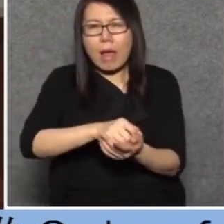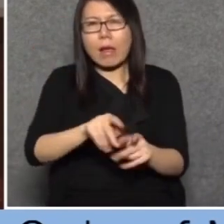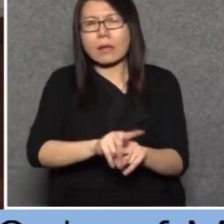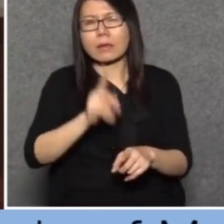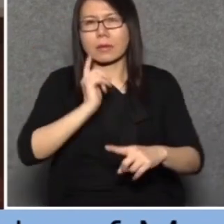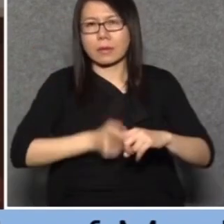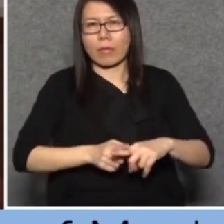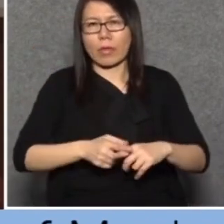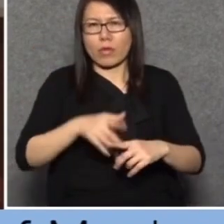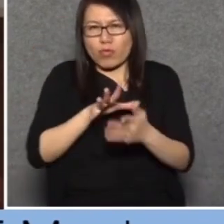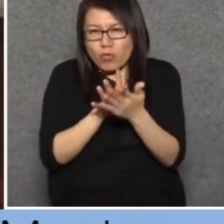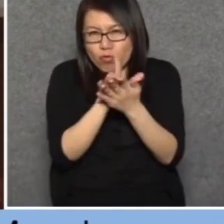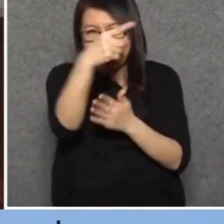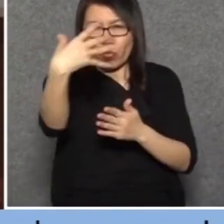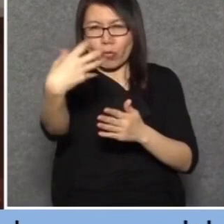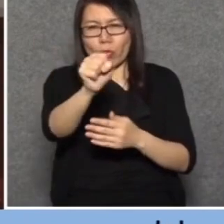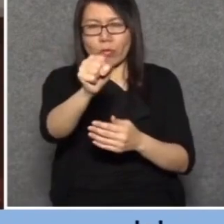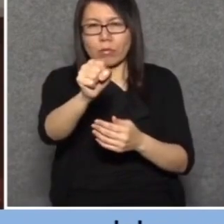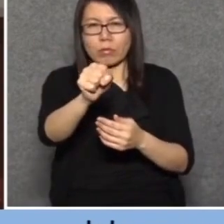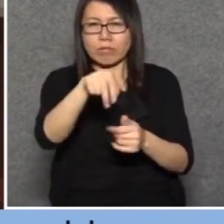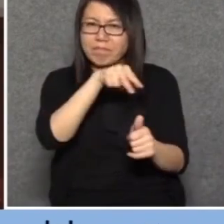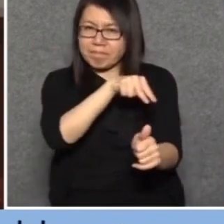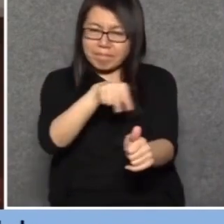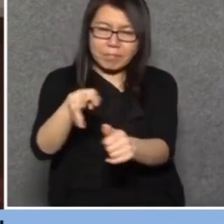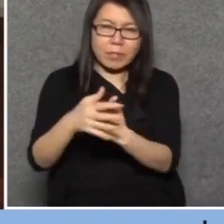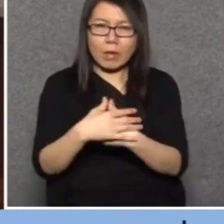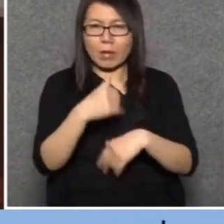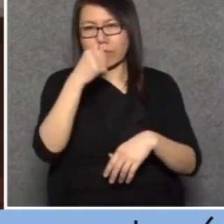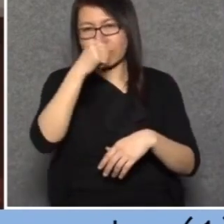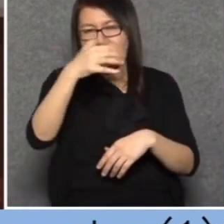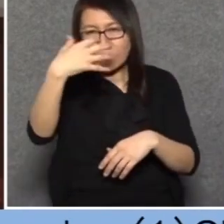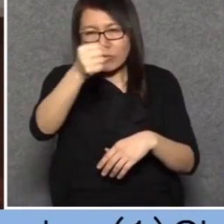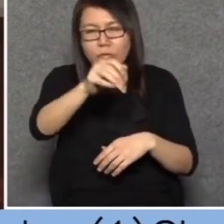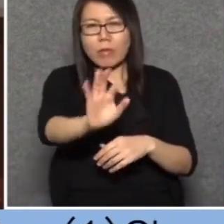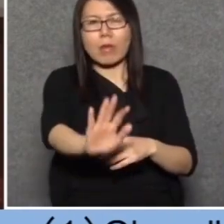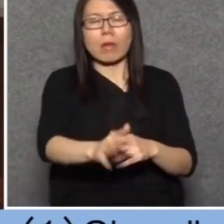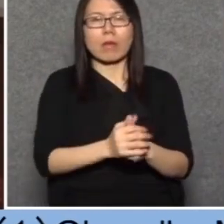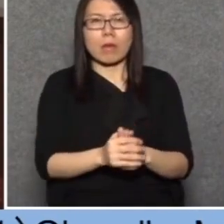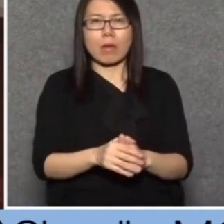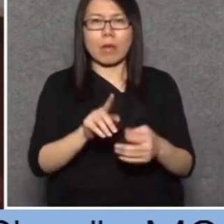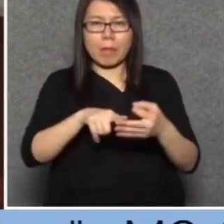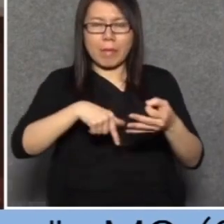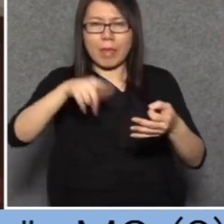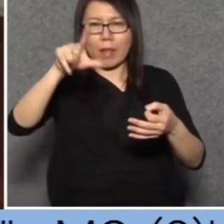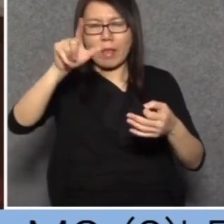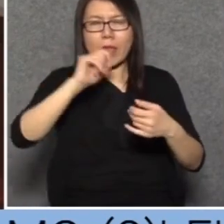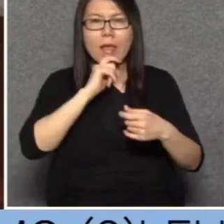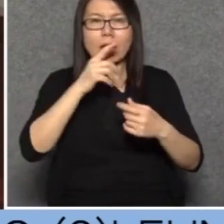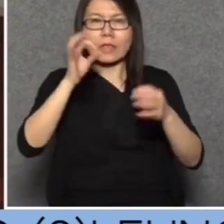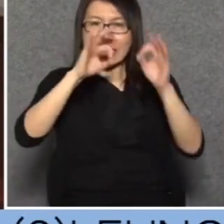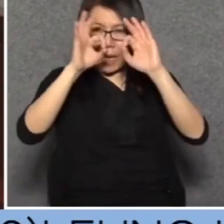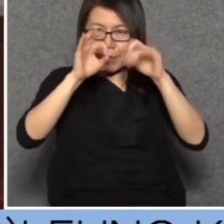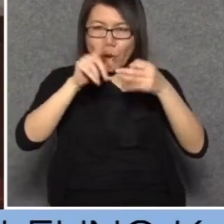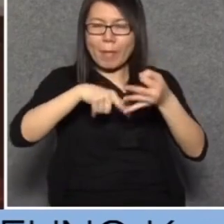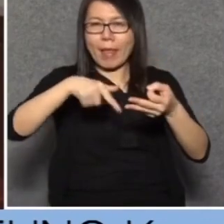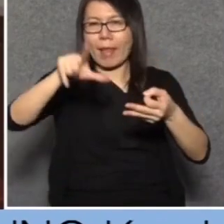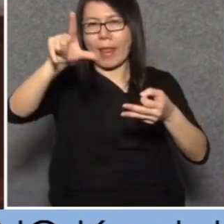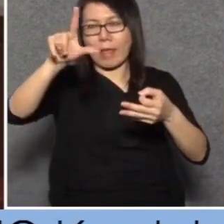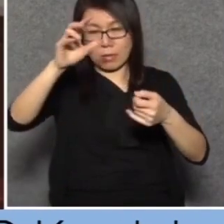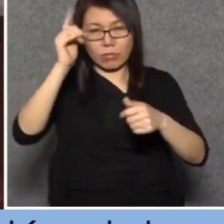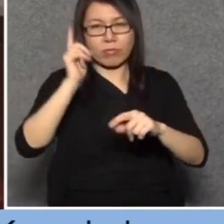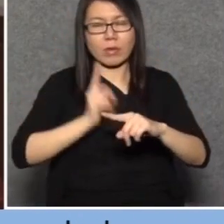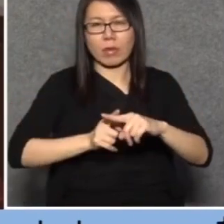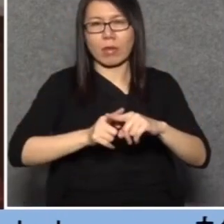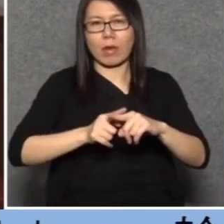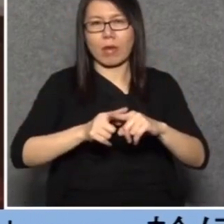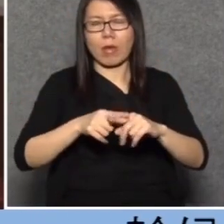專權統治。它不是叫威權嗎？李光耀那個就是威權統治，是吧？李光耀